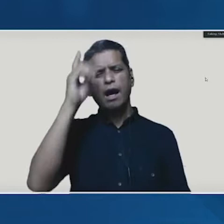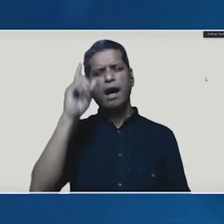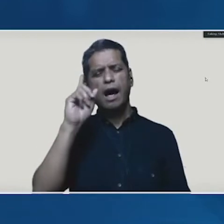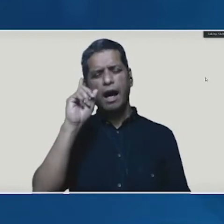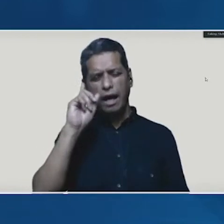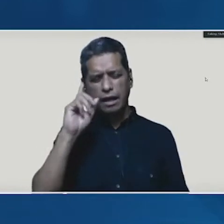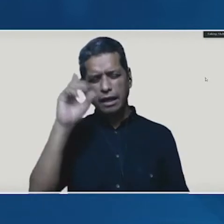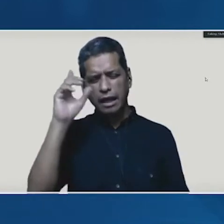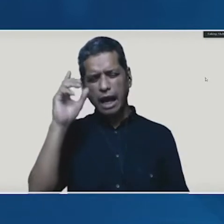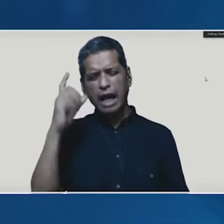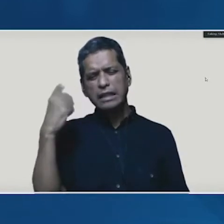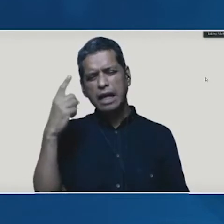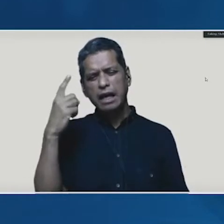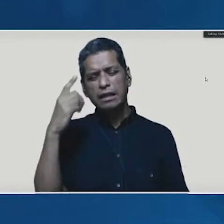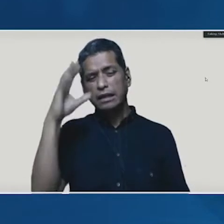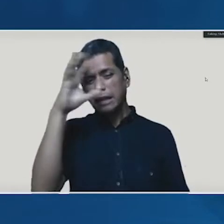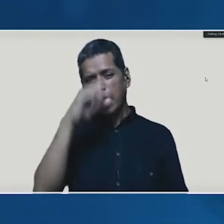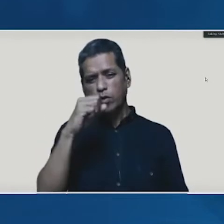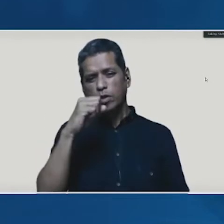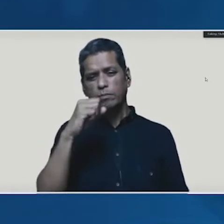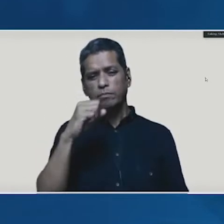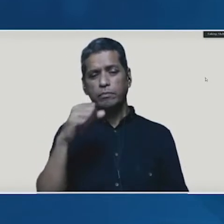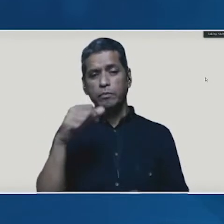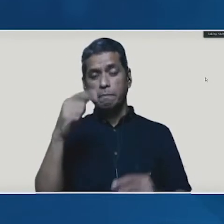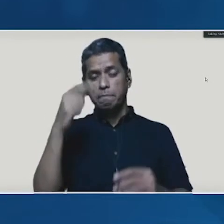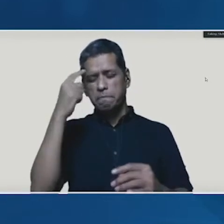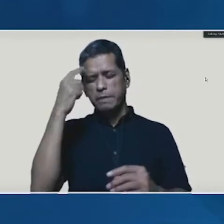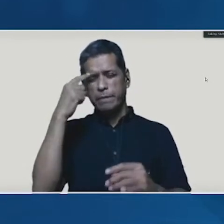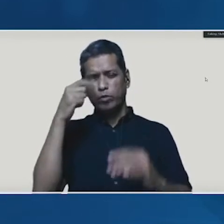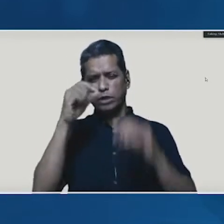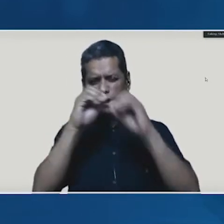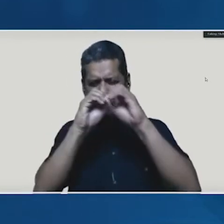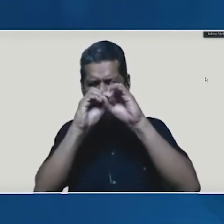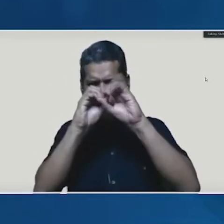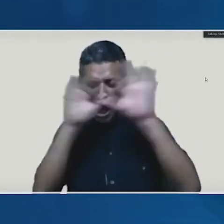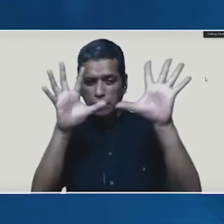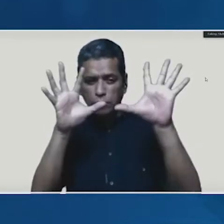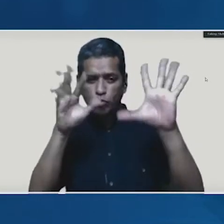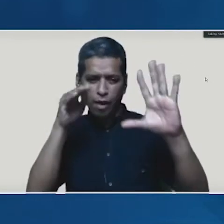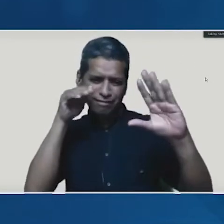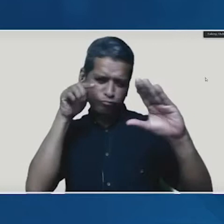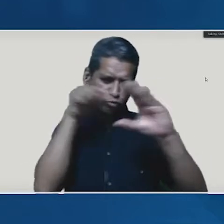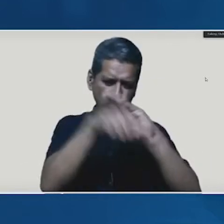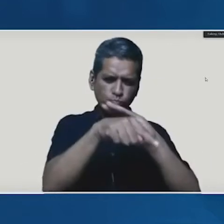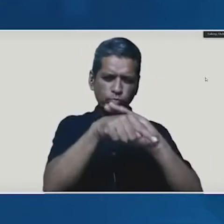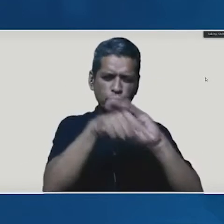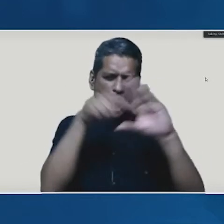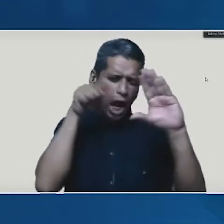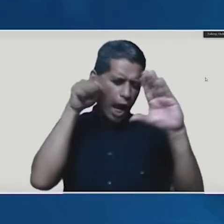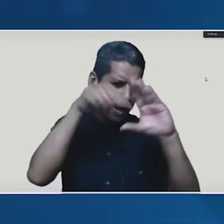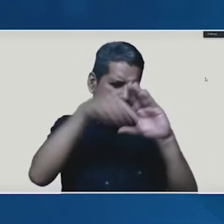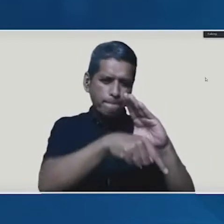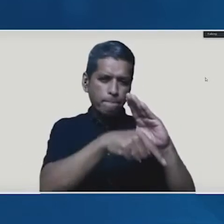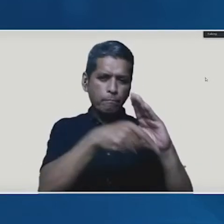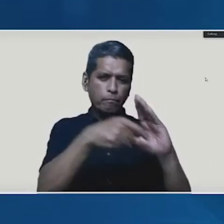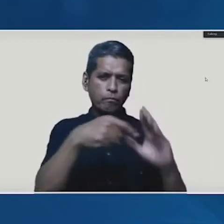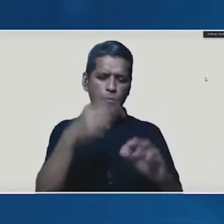ingat secara tajam mimpi itu tidak ingat secara tajam